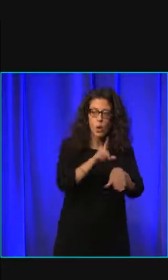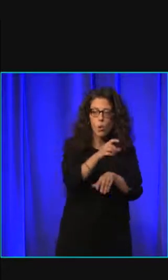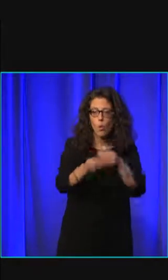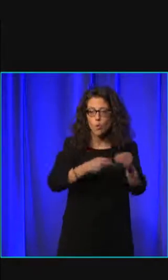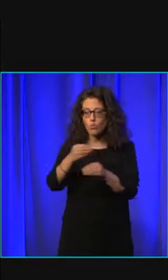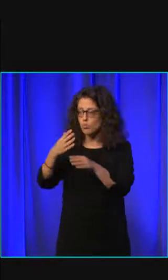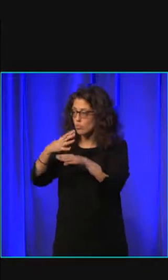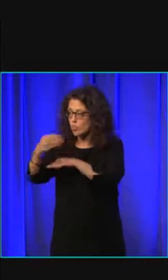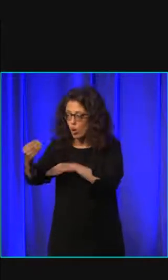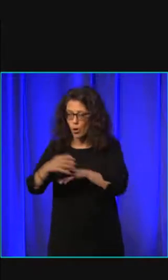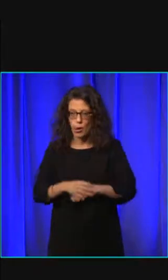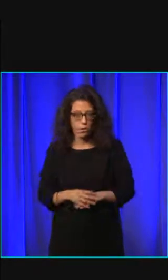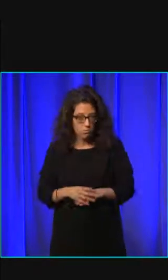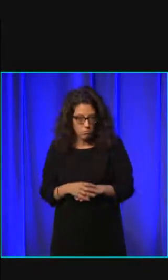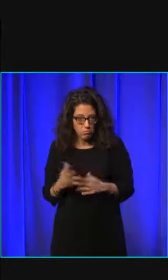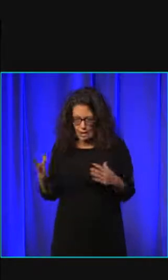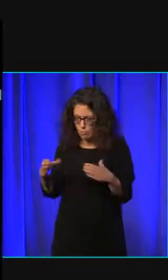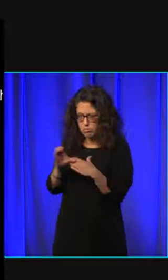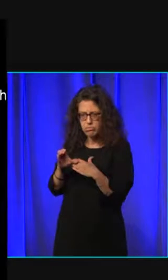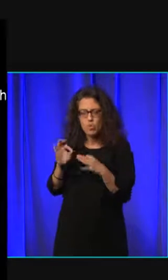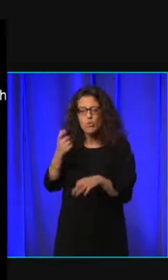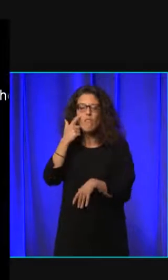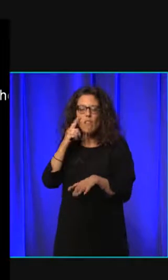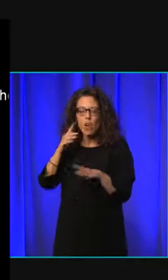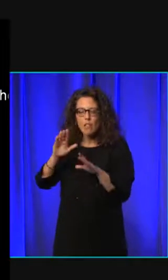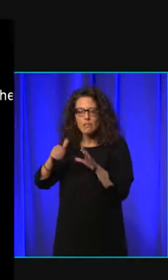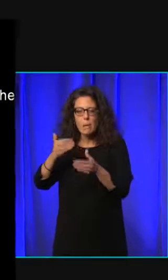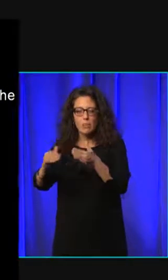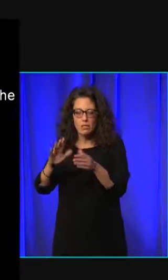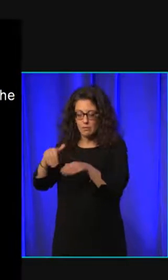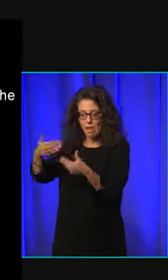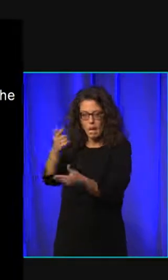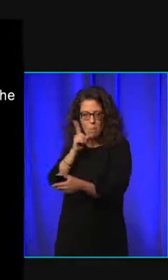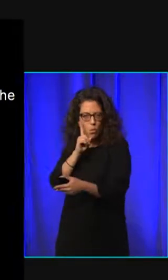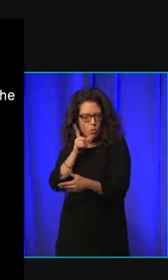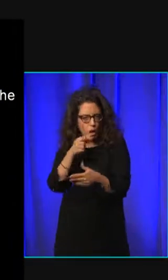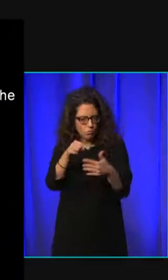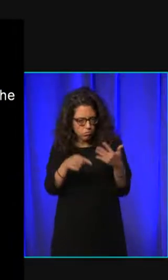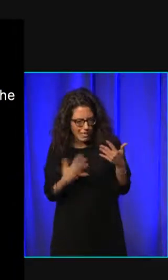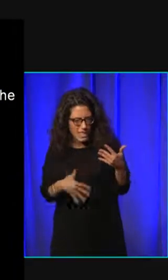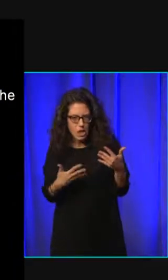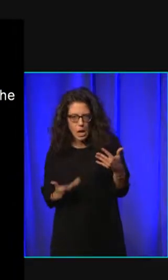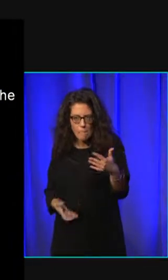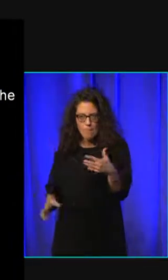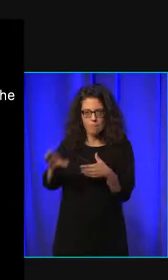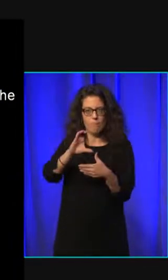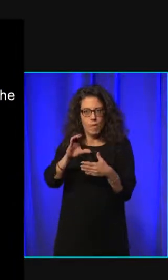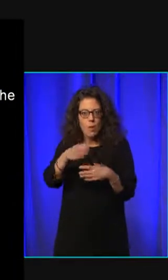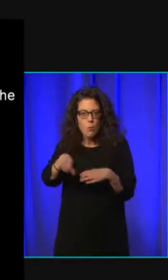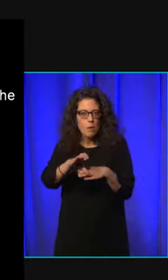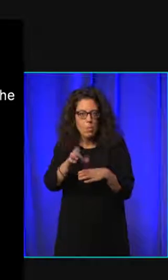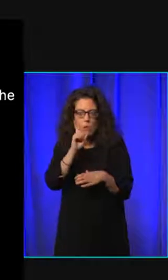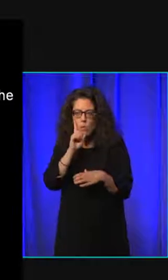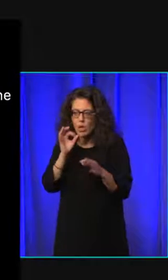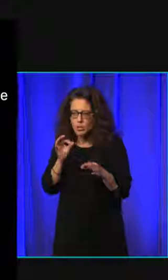verrez dans les diapositives suivantes pourquoi elle est complémentaire. Et avec cette approche et les services